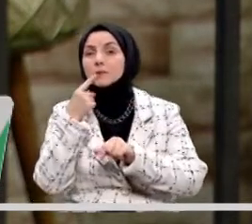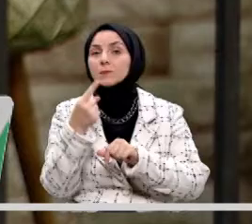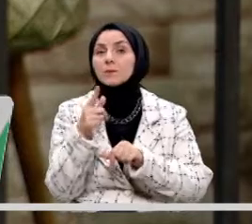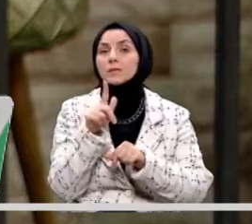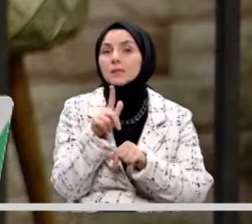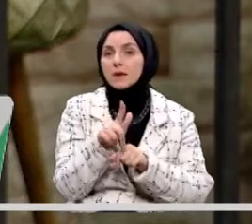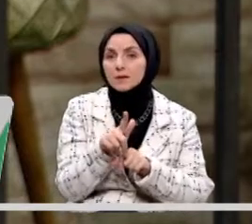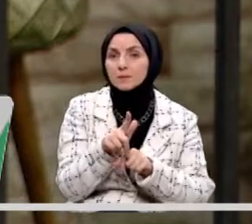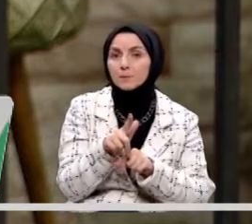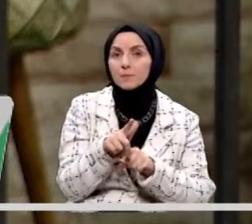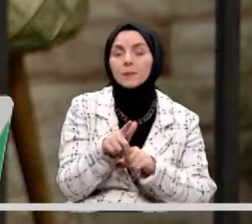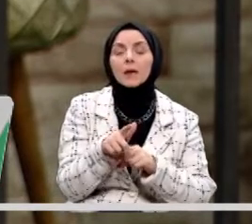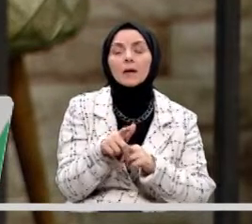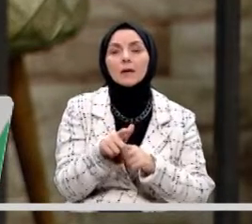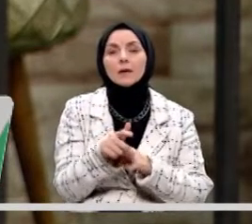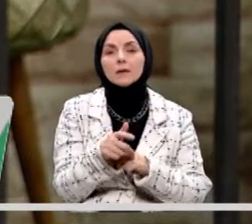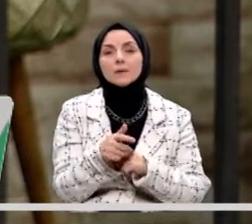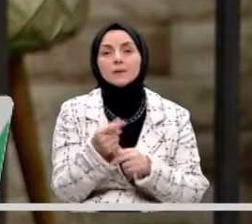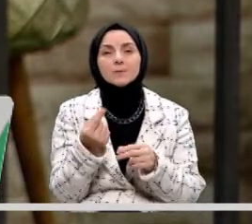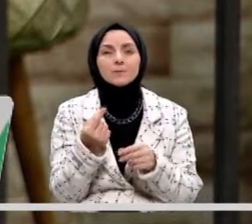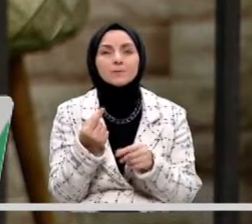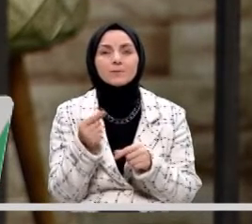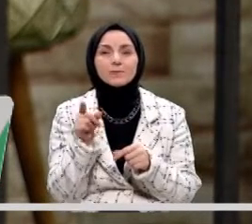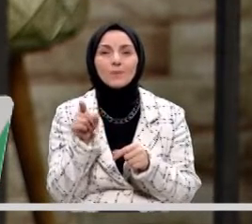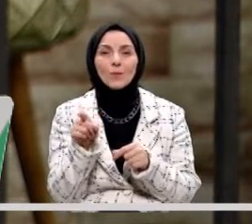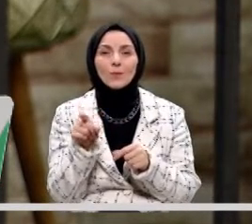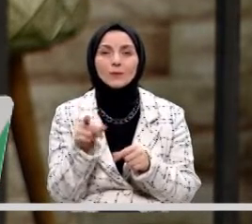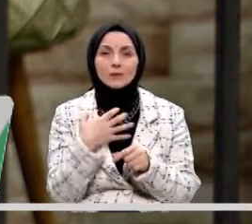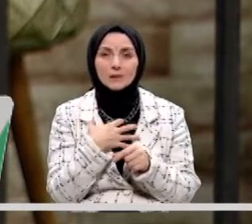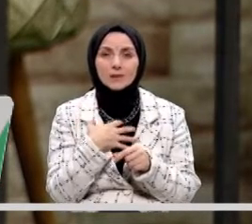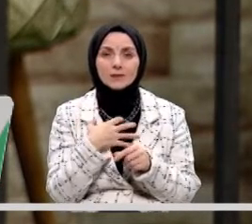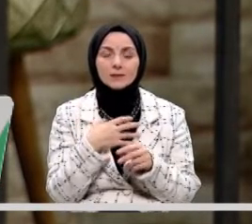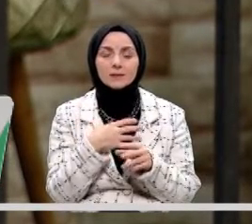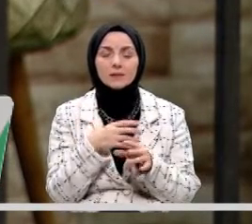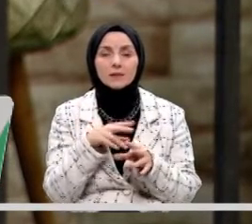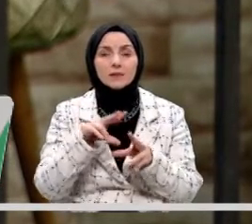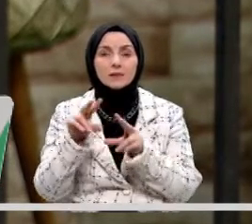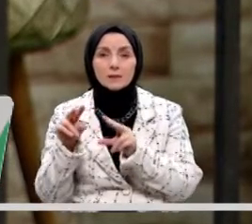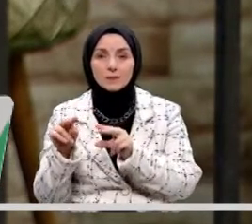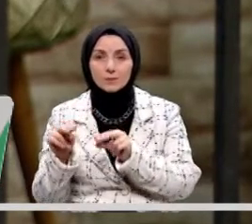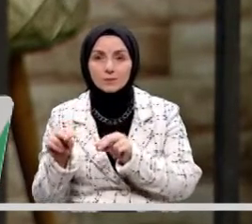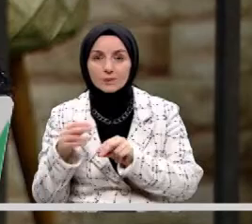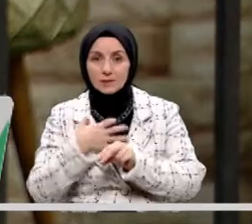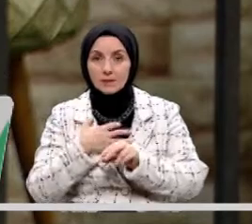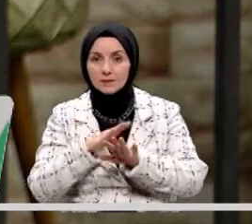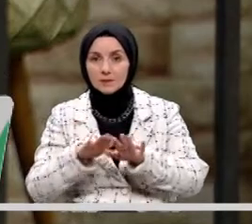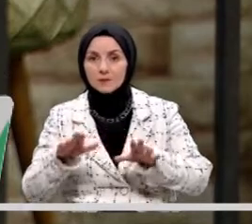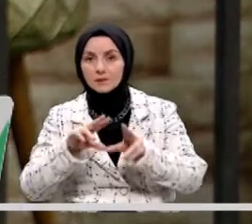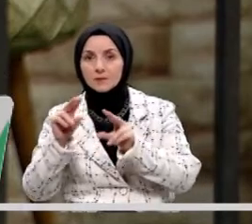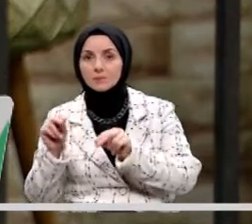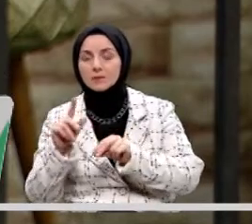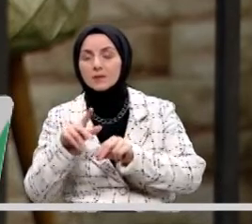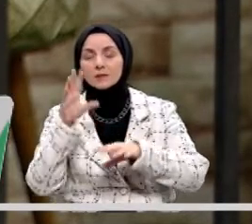kızgın olabilir hani sözlü anlamda daha böyle sesi şey kötü çıkabilir Eğer böyle varsa biraz